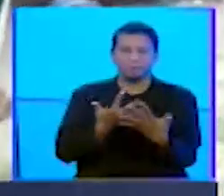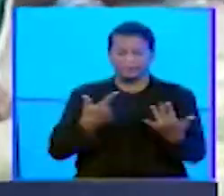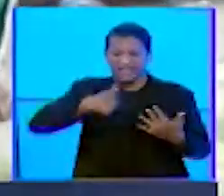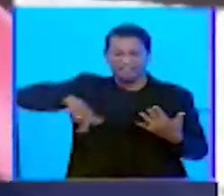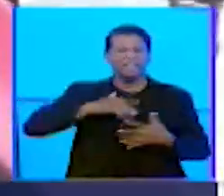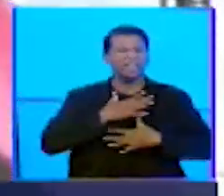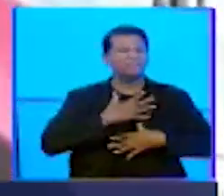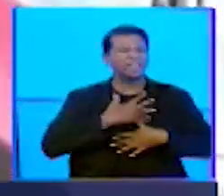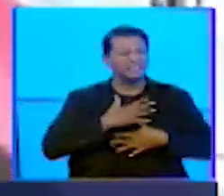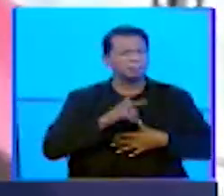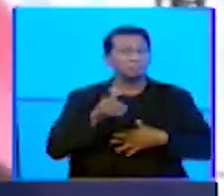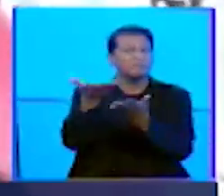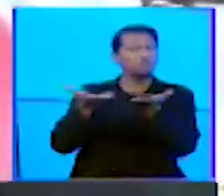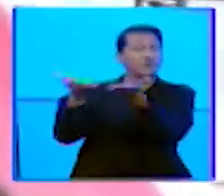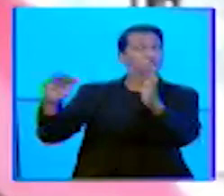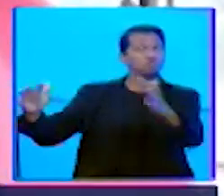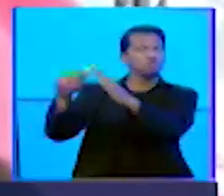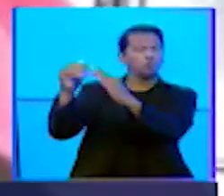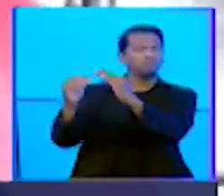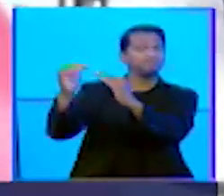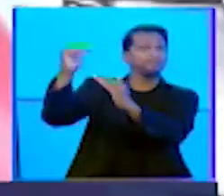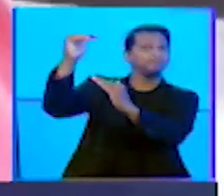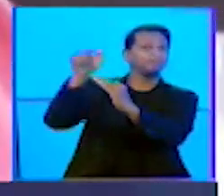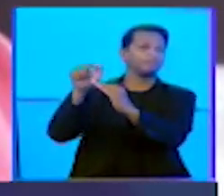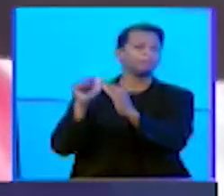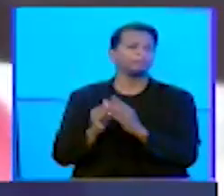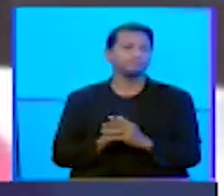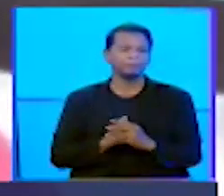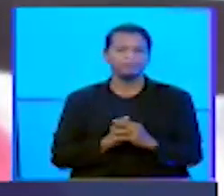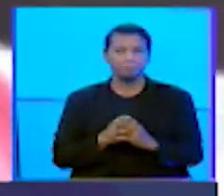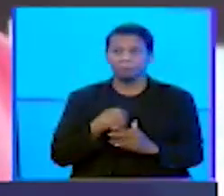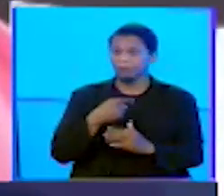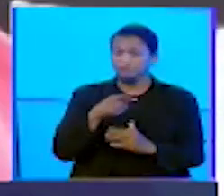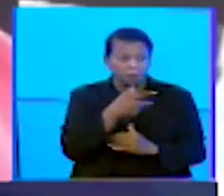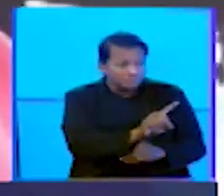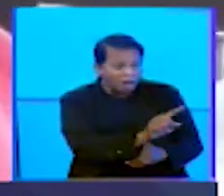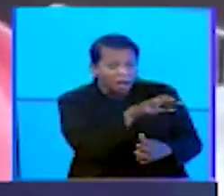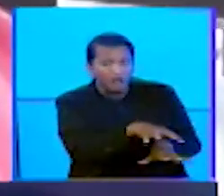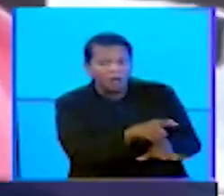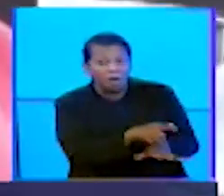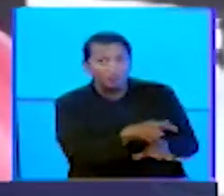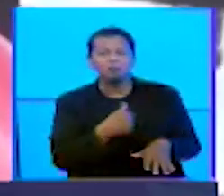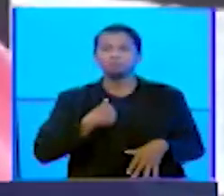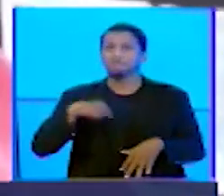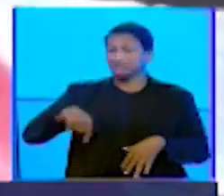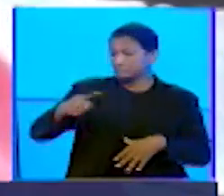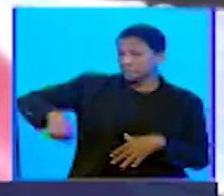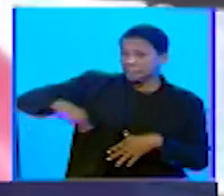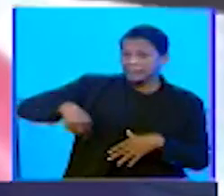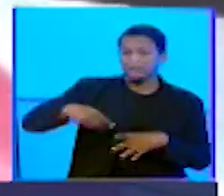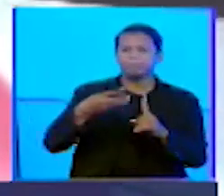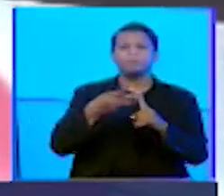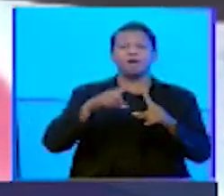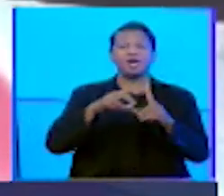meningkat. Ya takut ya. Ini mau rencana mengungsi kemana, Mbak? Banyurojo. Banyurojo ya. Oh, tiap hari kalau sekarang sering